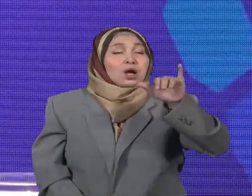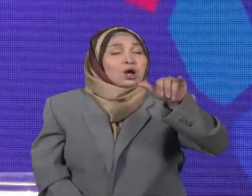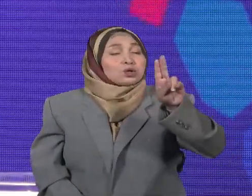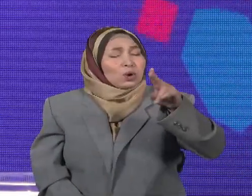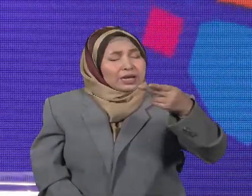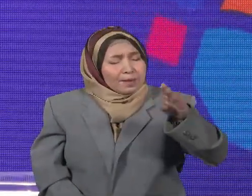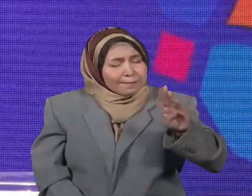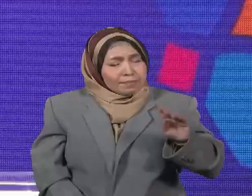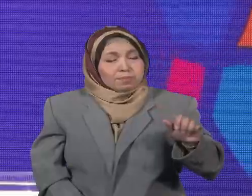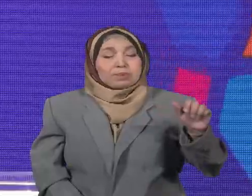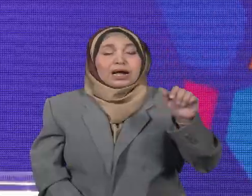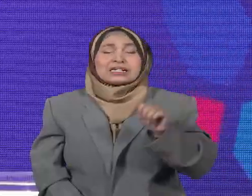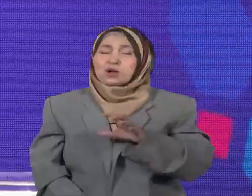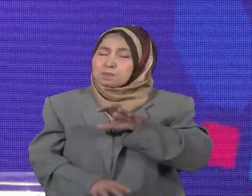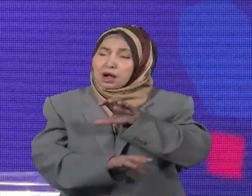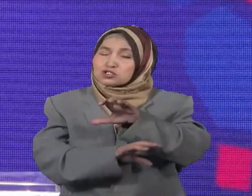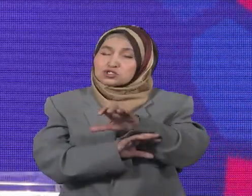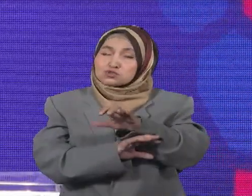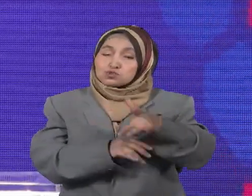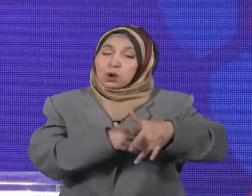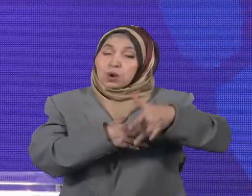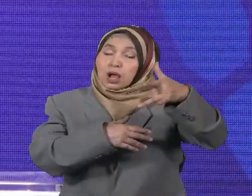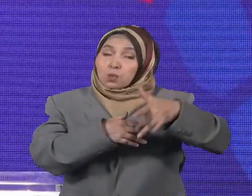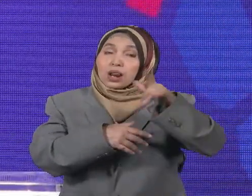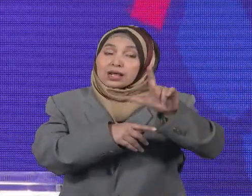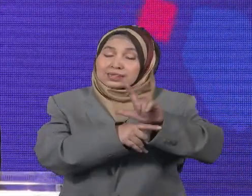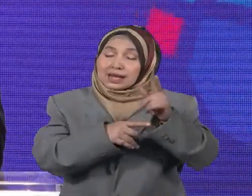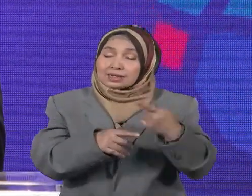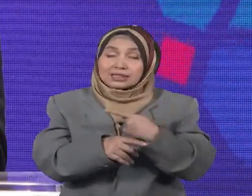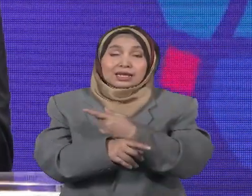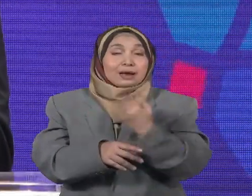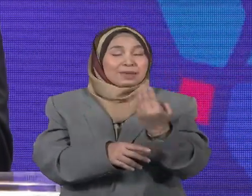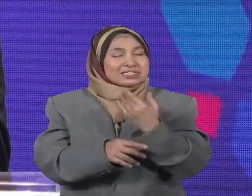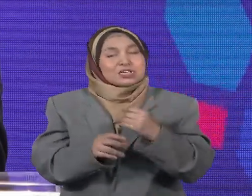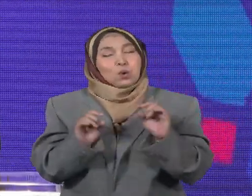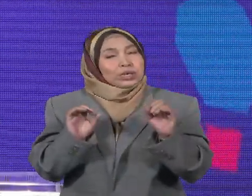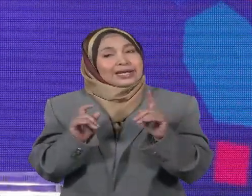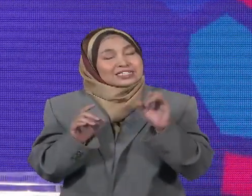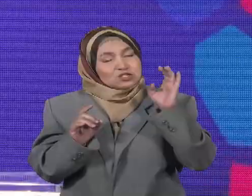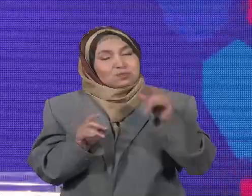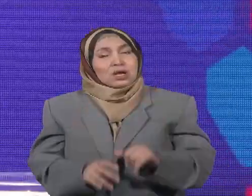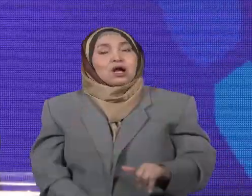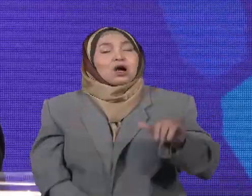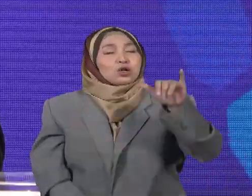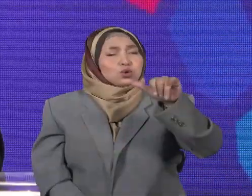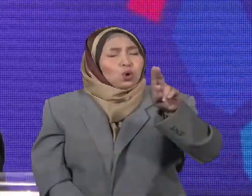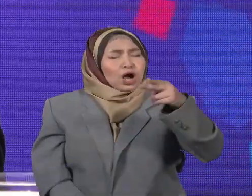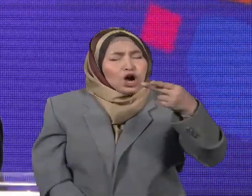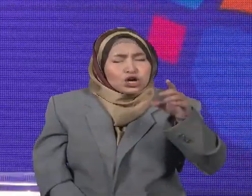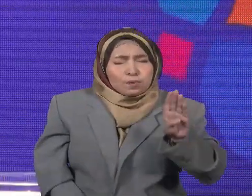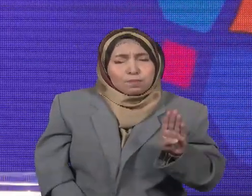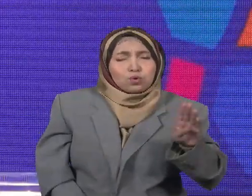Yuhibbu. Kadang-kadang kita kena macam paksa sikit untuk awal-awal latihan kita. Bila dah terbiasa, okey dah, insyaAllah. Yuhib, amboi macam tu